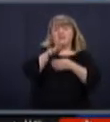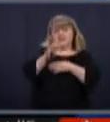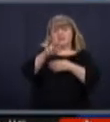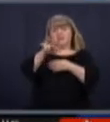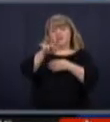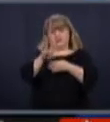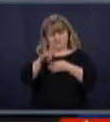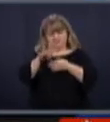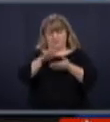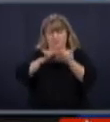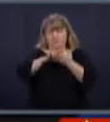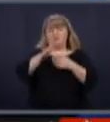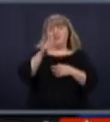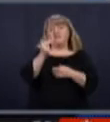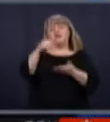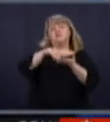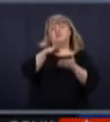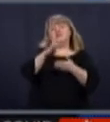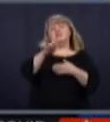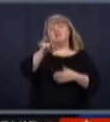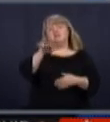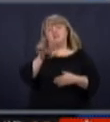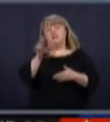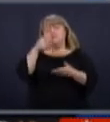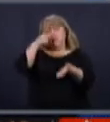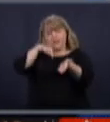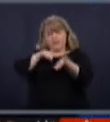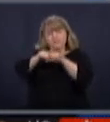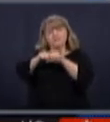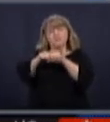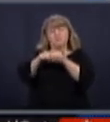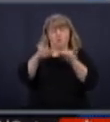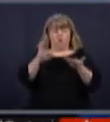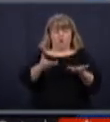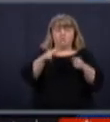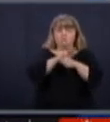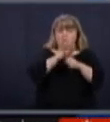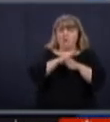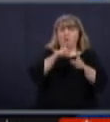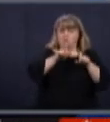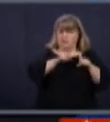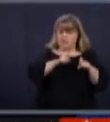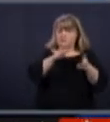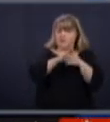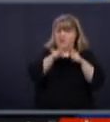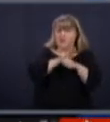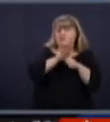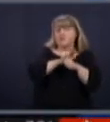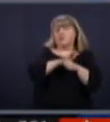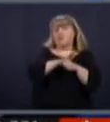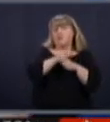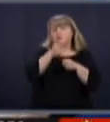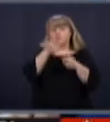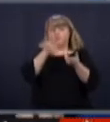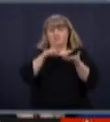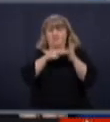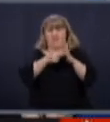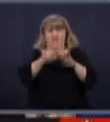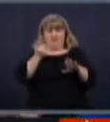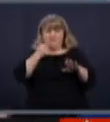analyses. Donc, encore une fois, on a assez de tests actuellement là, pour respecter le nombre qui